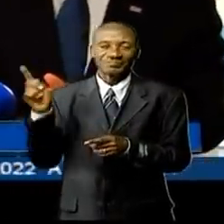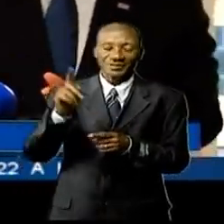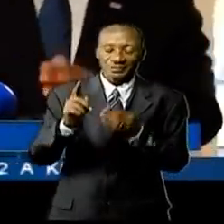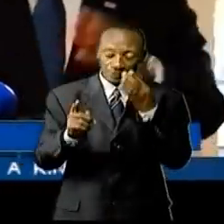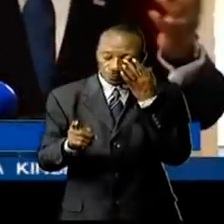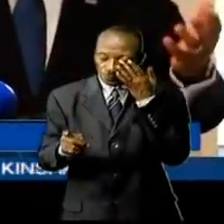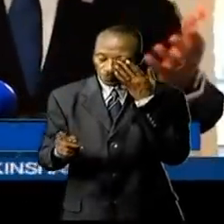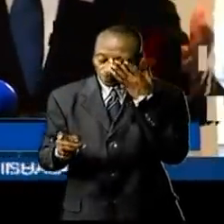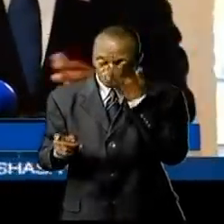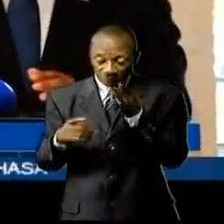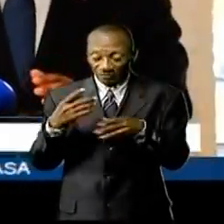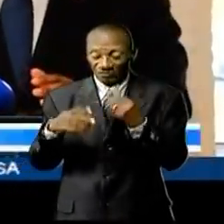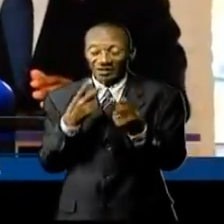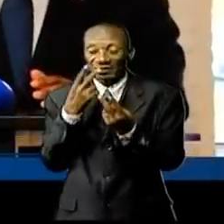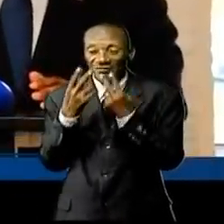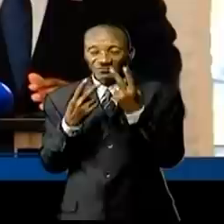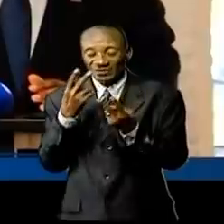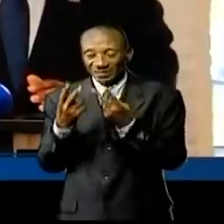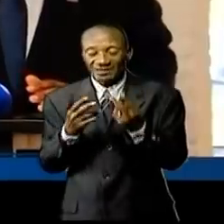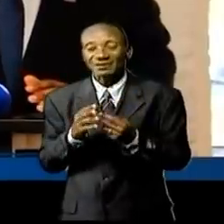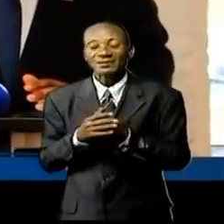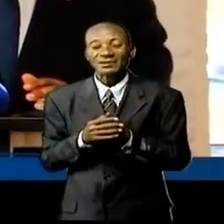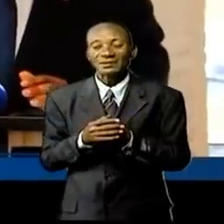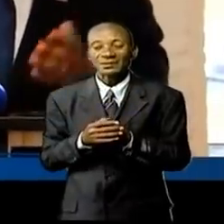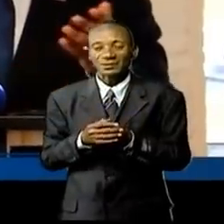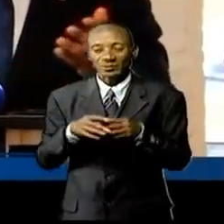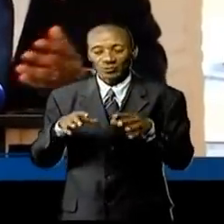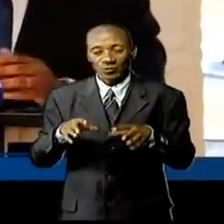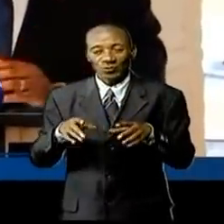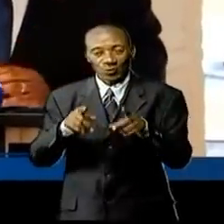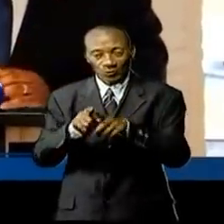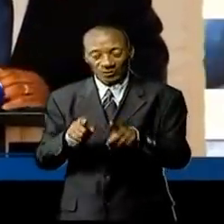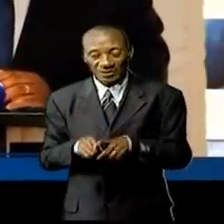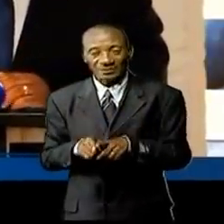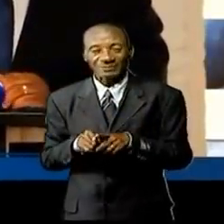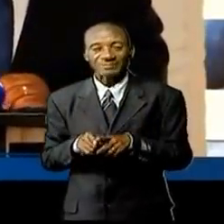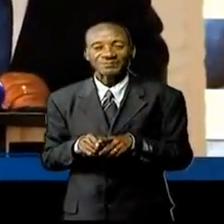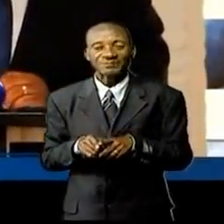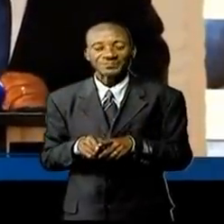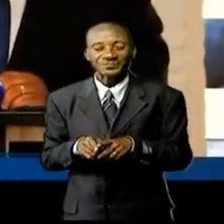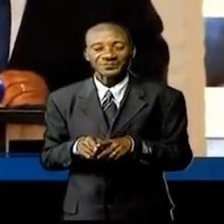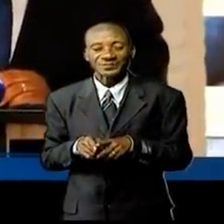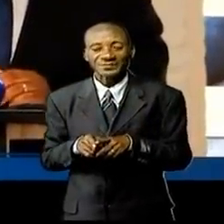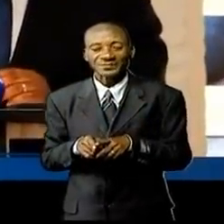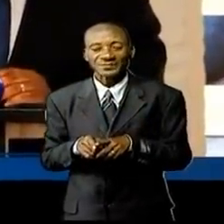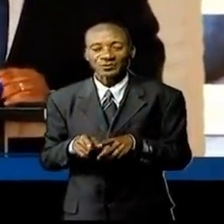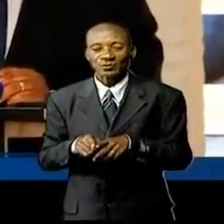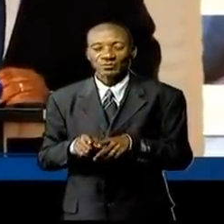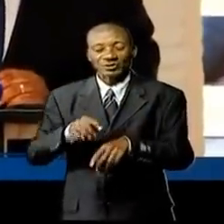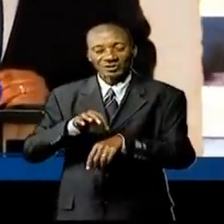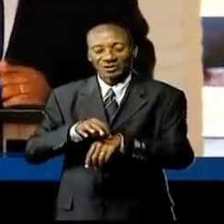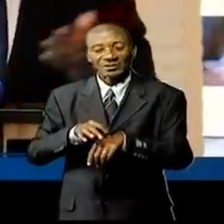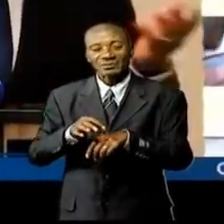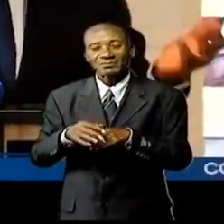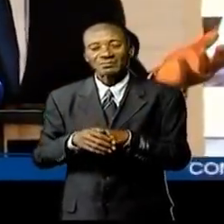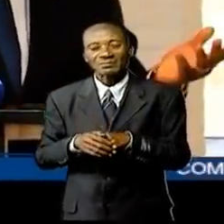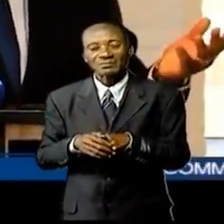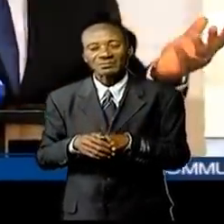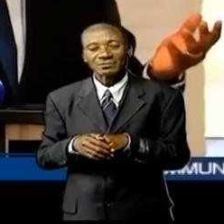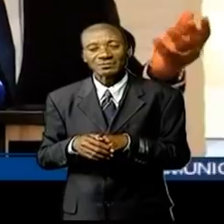manière égalitaire. Et ici, c'est une occasion de saluer deux